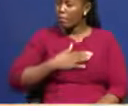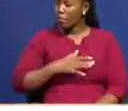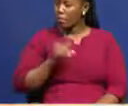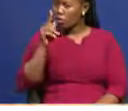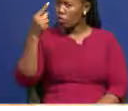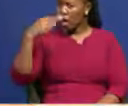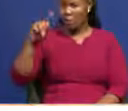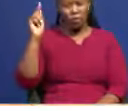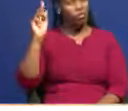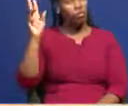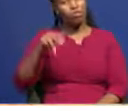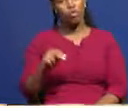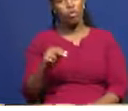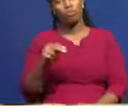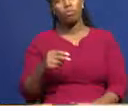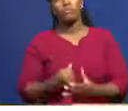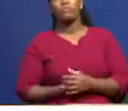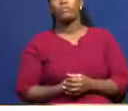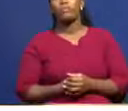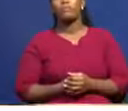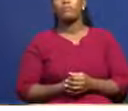msipitishe. Tutaumia vibaya.